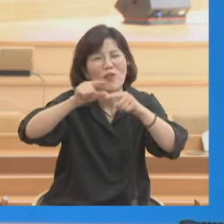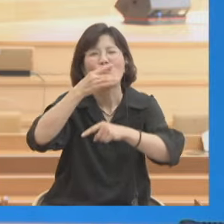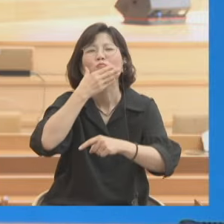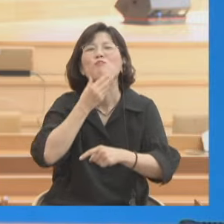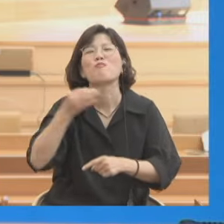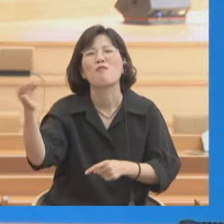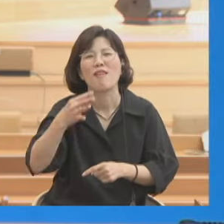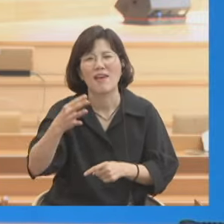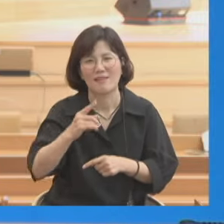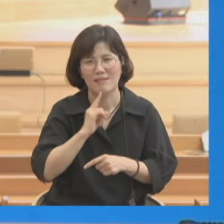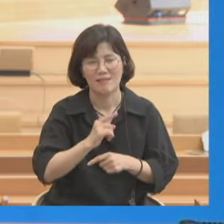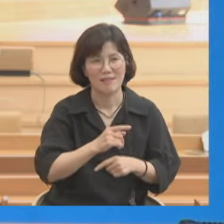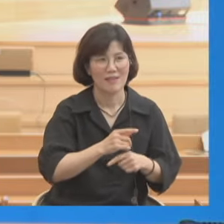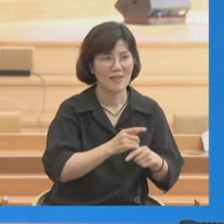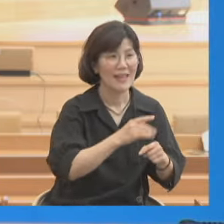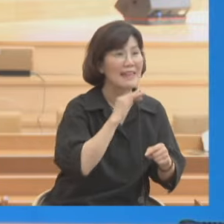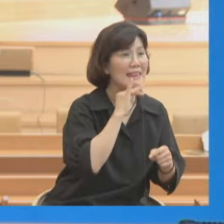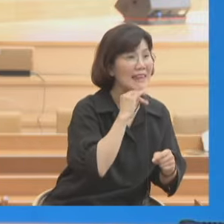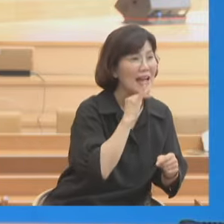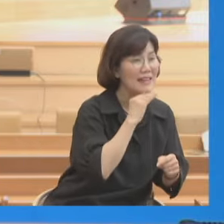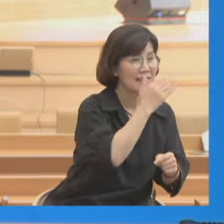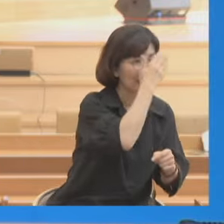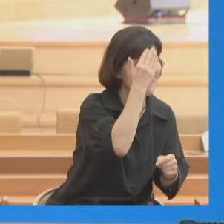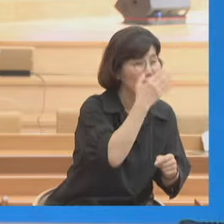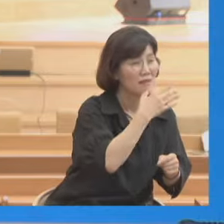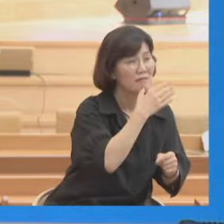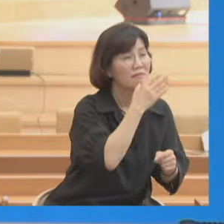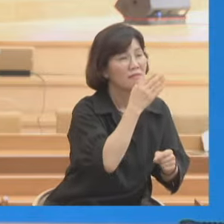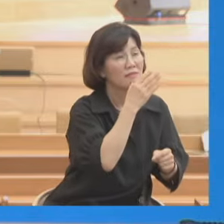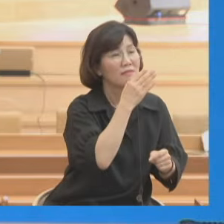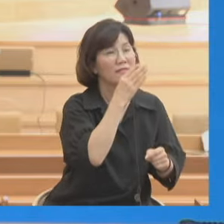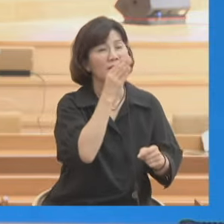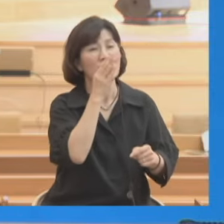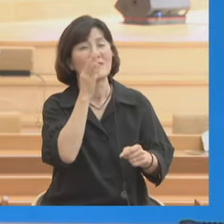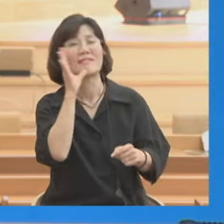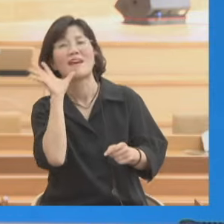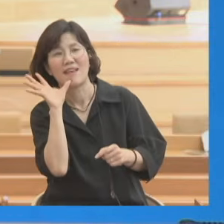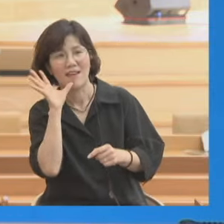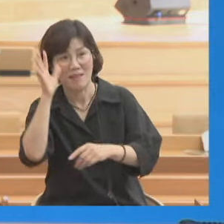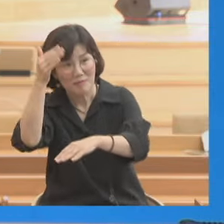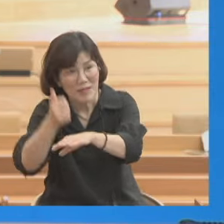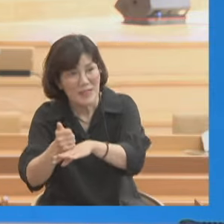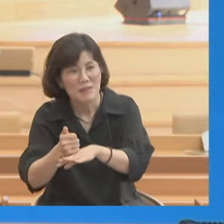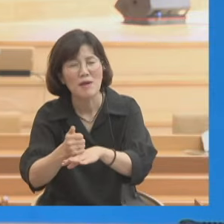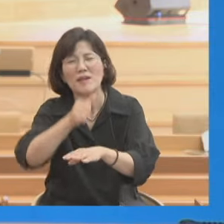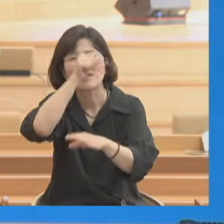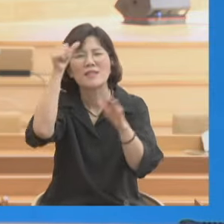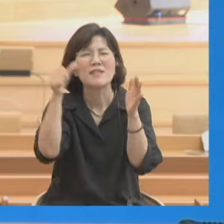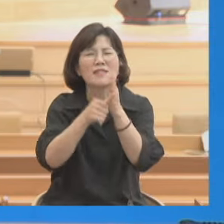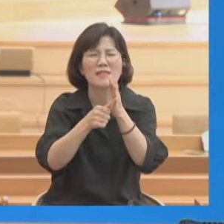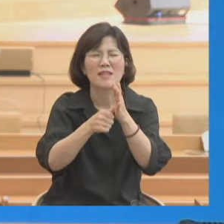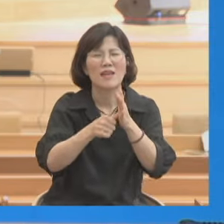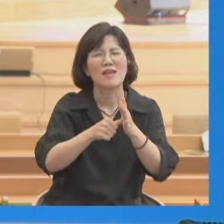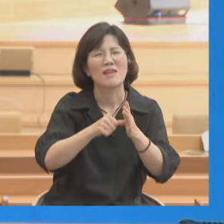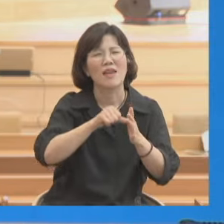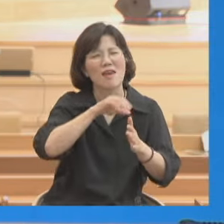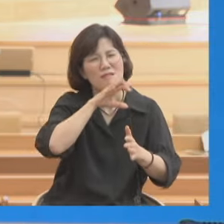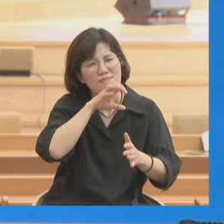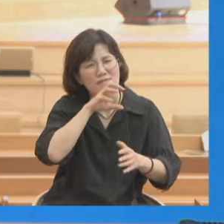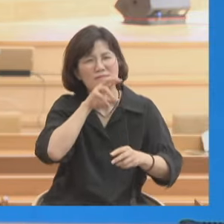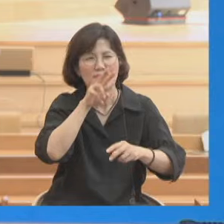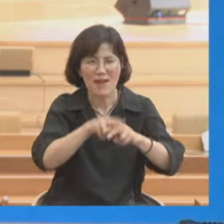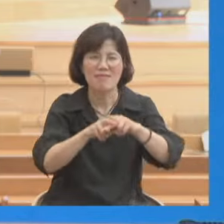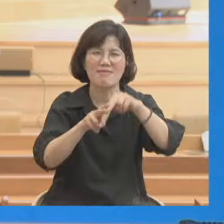중년, 노년 전혀 행복하지 않아요. 그 불행과 그 불만이 고스란히 많이 누적되어져서 쌓이고